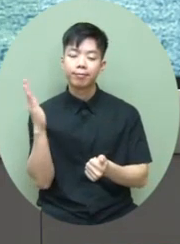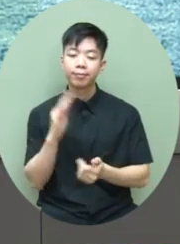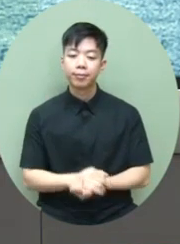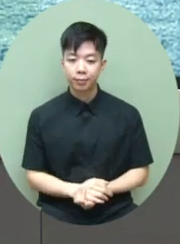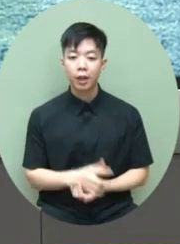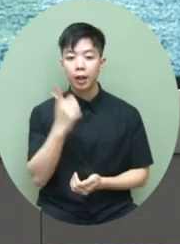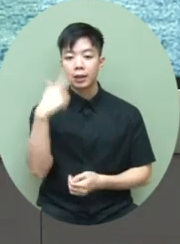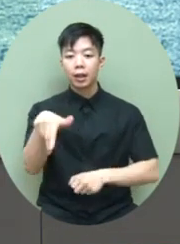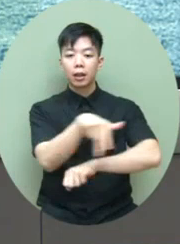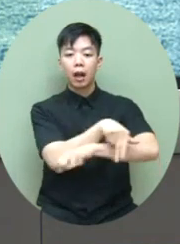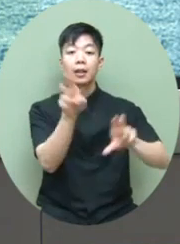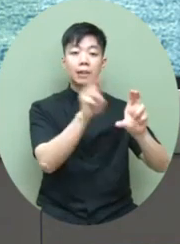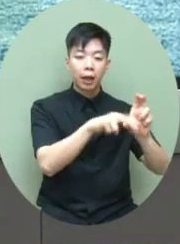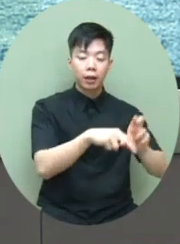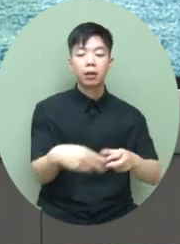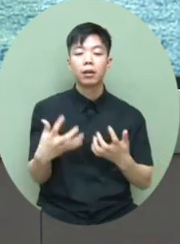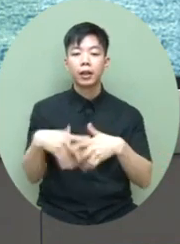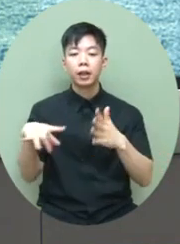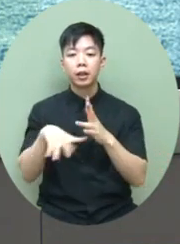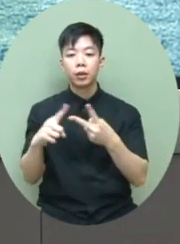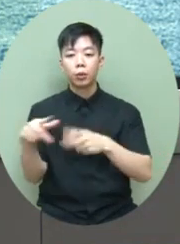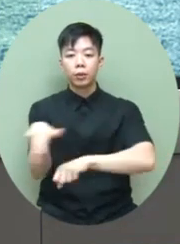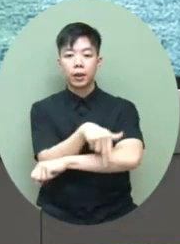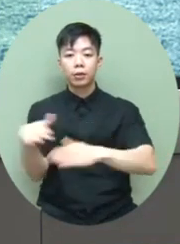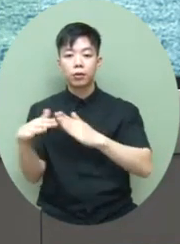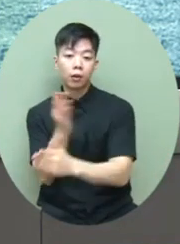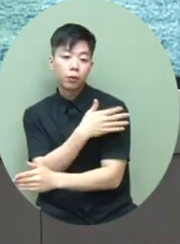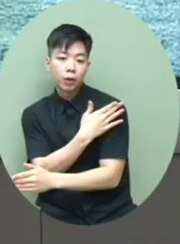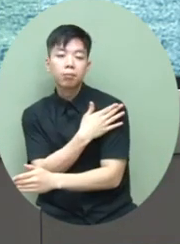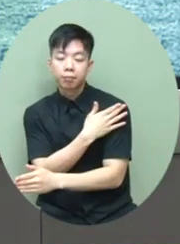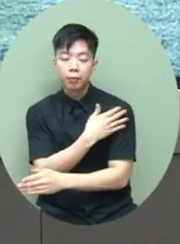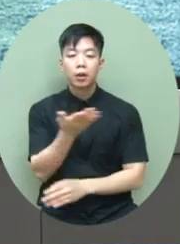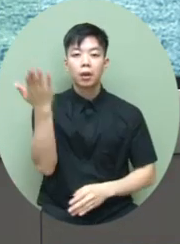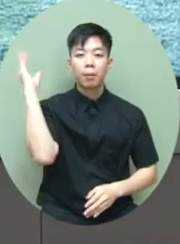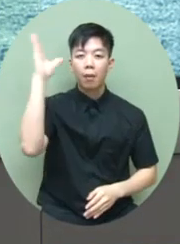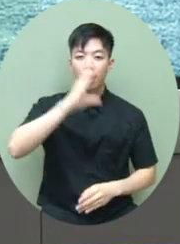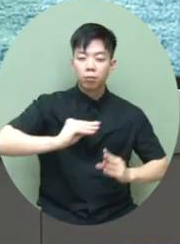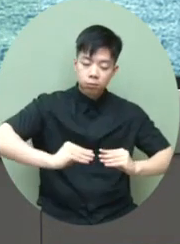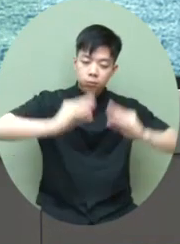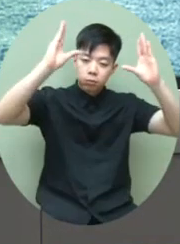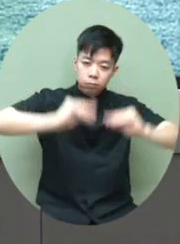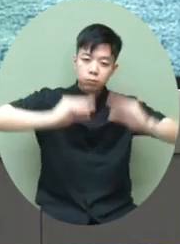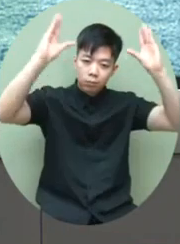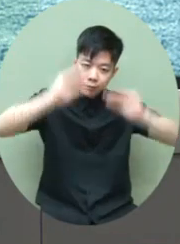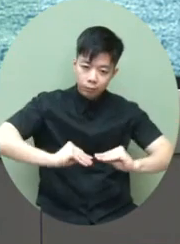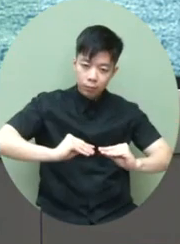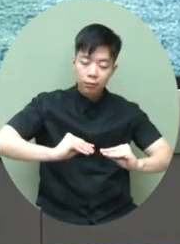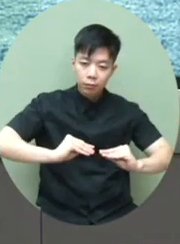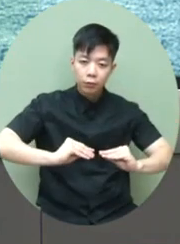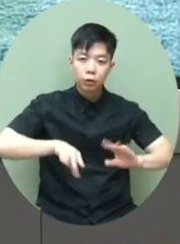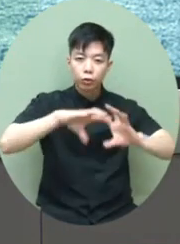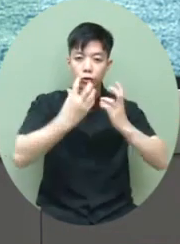西個聯網聯同咧機電工程署嘅人員咧，其實琴晚咧都徹夜咁樣檢查曬所有嘅設